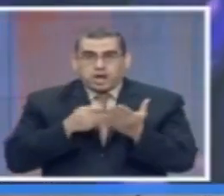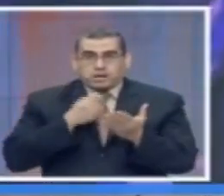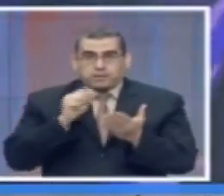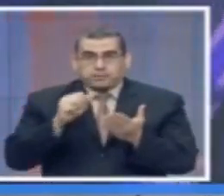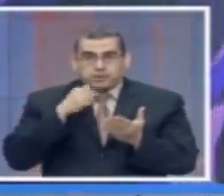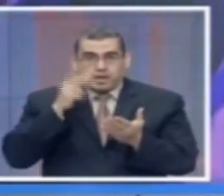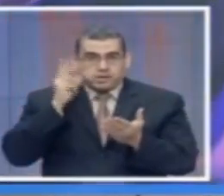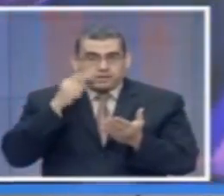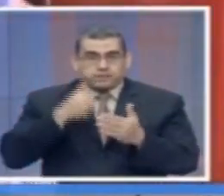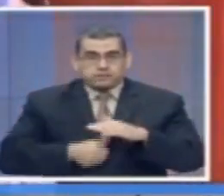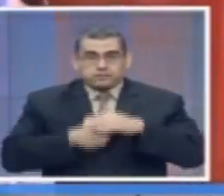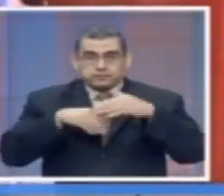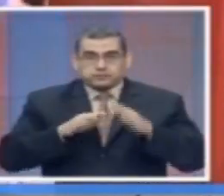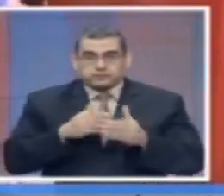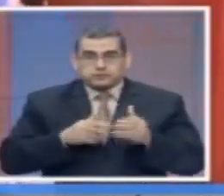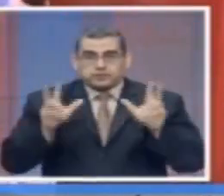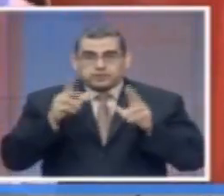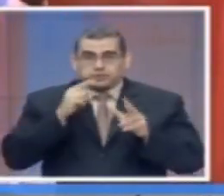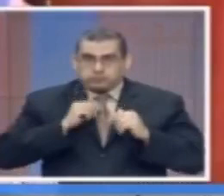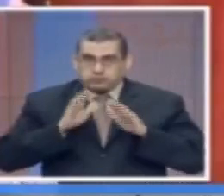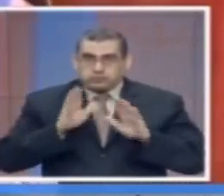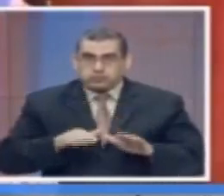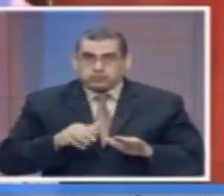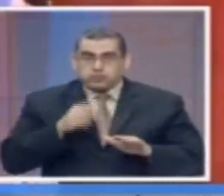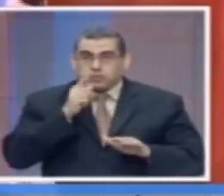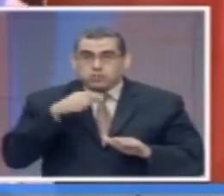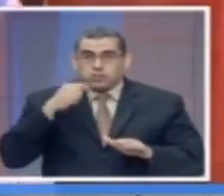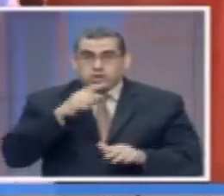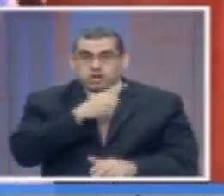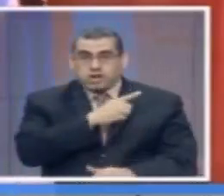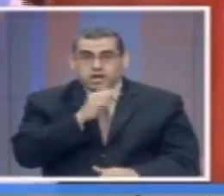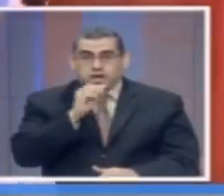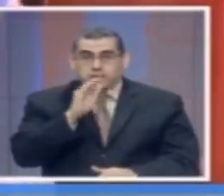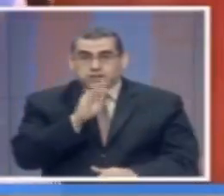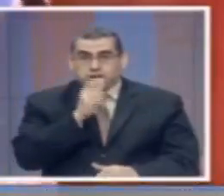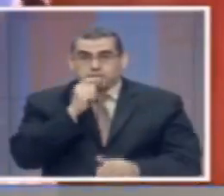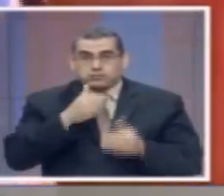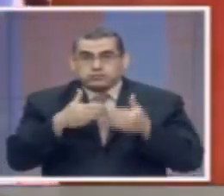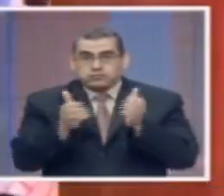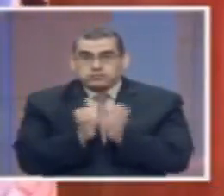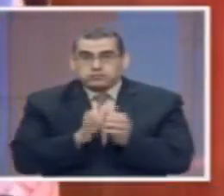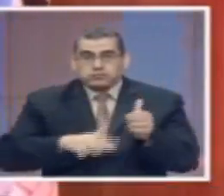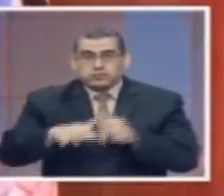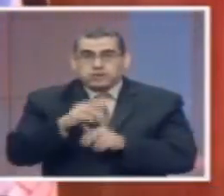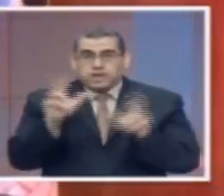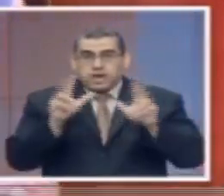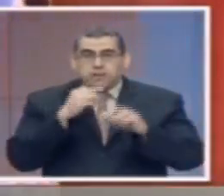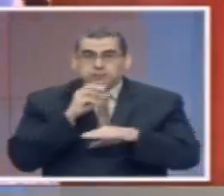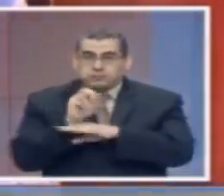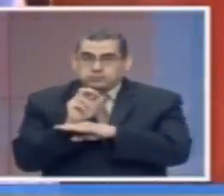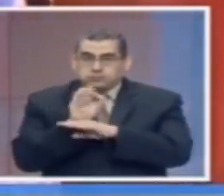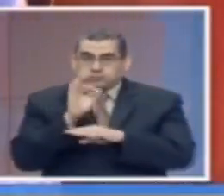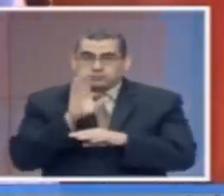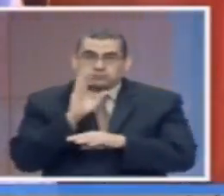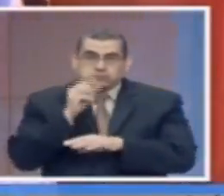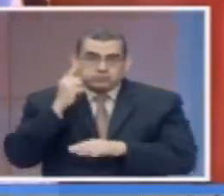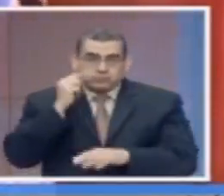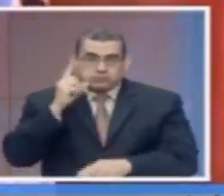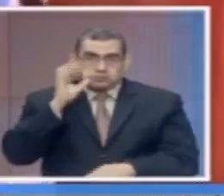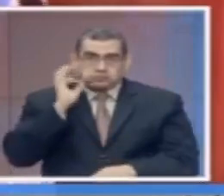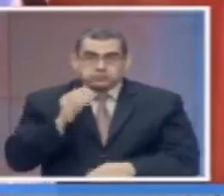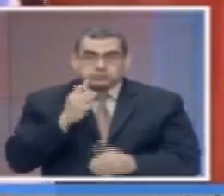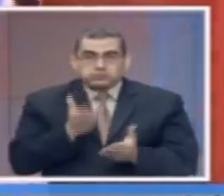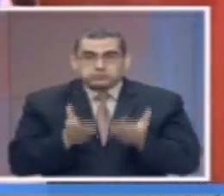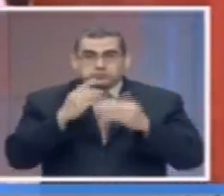المجلس الأعلى لتنظيم الإعلام. وأشار زين إلى دور الهيئة الوطنية للإعلام التربوي والتوعوي في سبيل إعلاء شأن